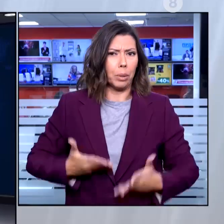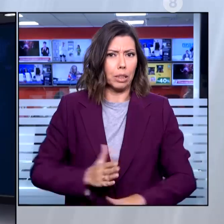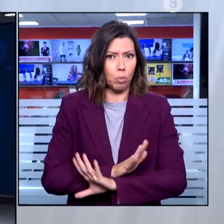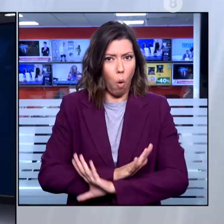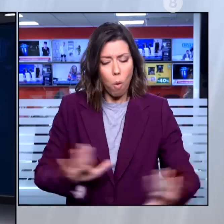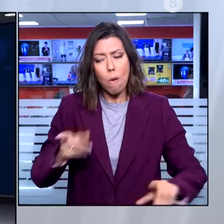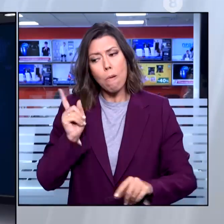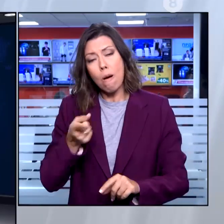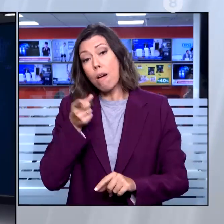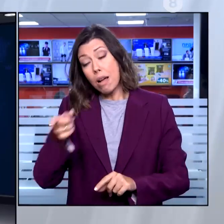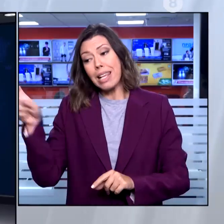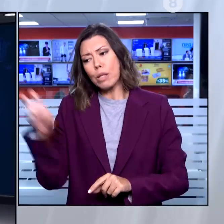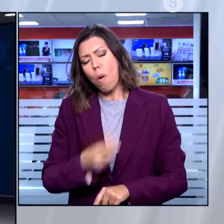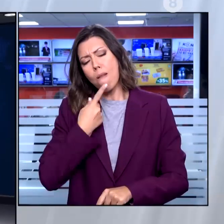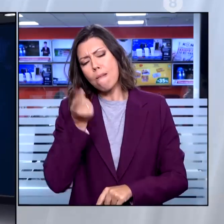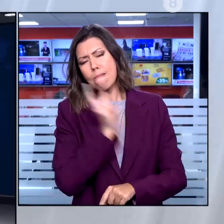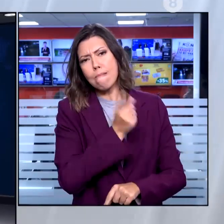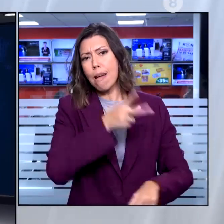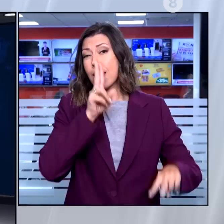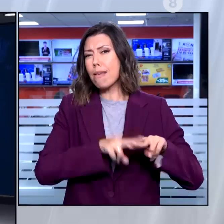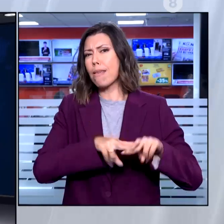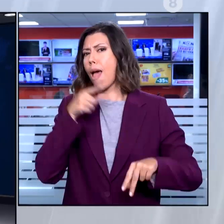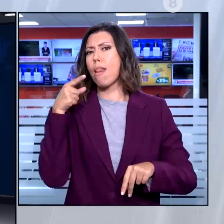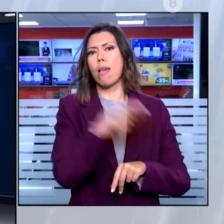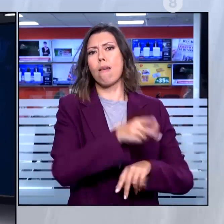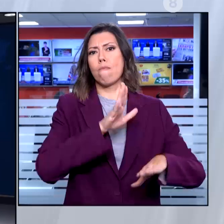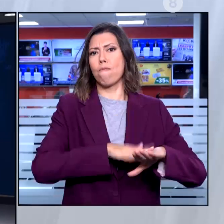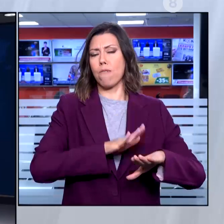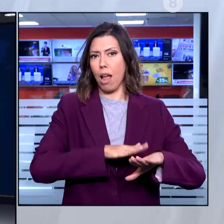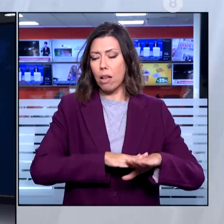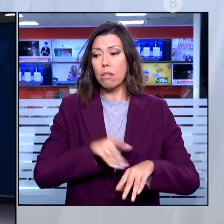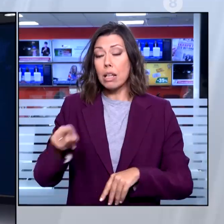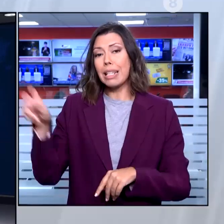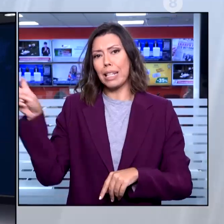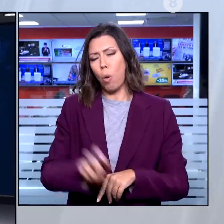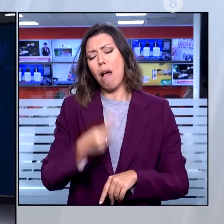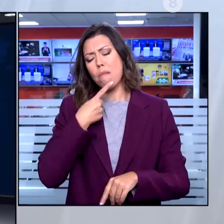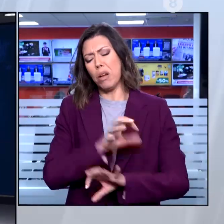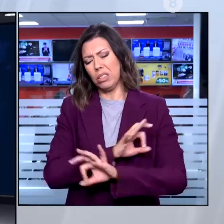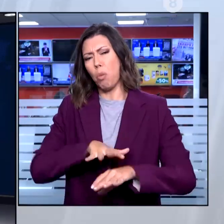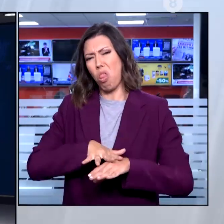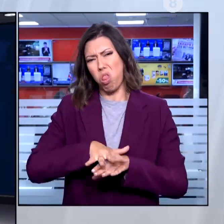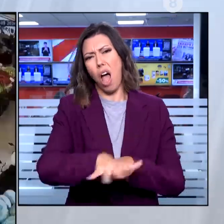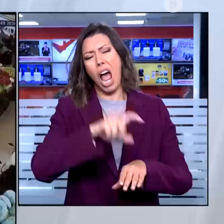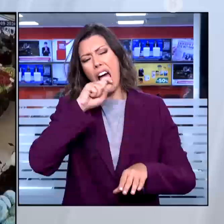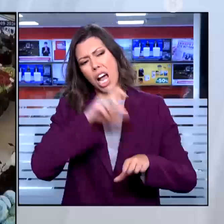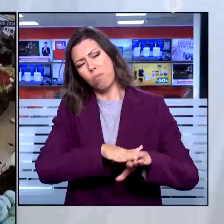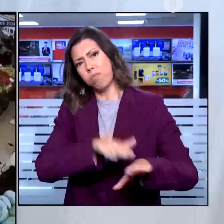σκοτώθηκαν 11 άνθρωποι, ενώ οι τραυματίες ξεπερνούν τις 3.000. Η Χεζμπολάχ ορκίζεται εκδίκηση.